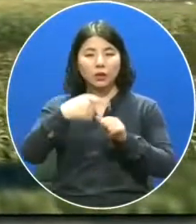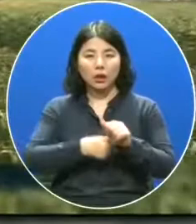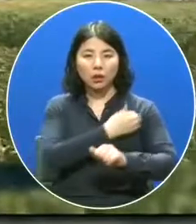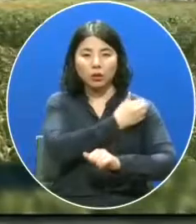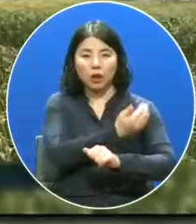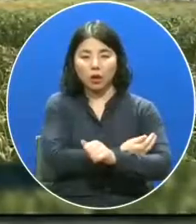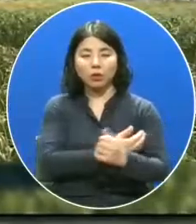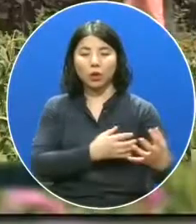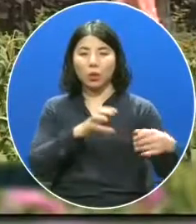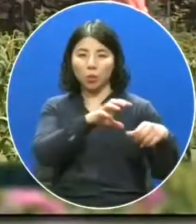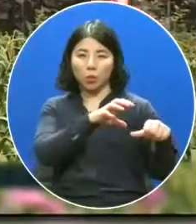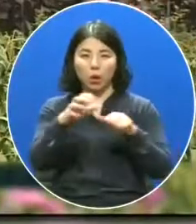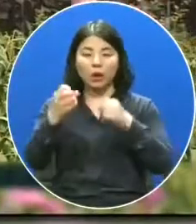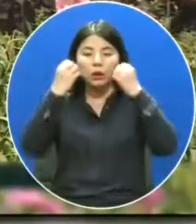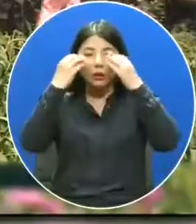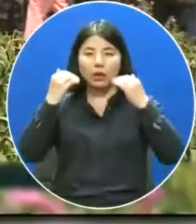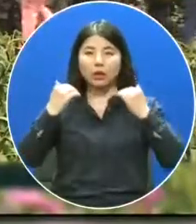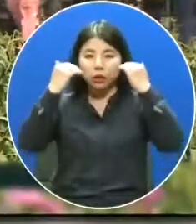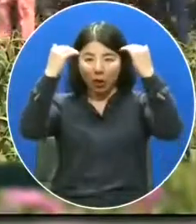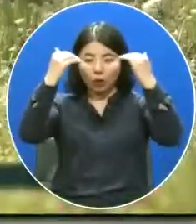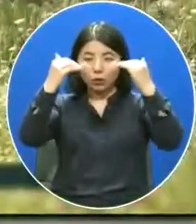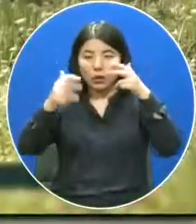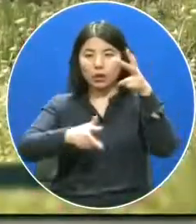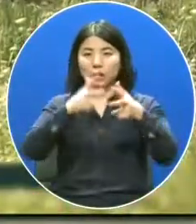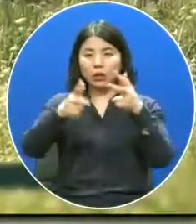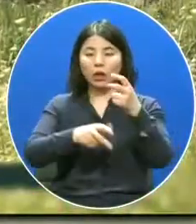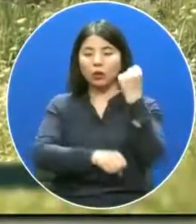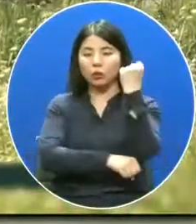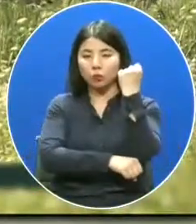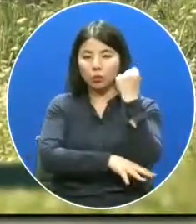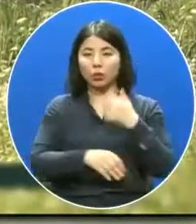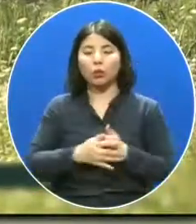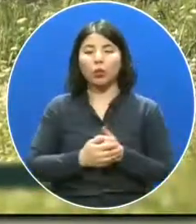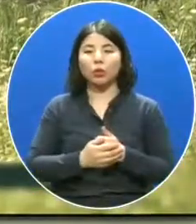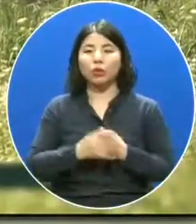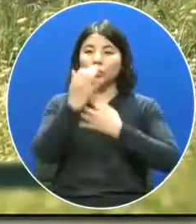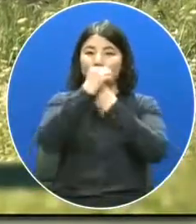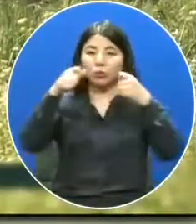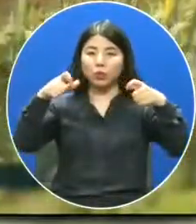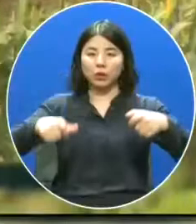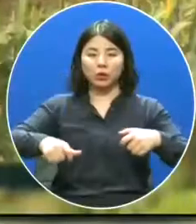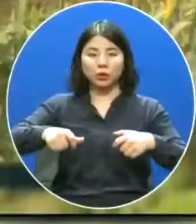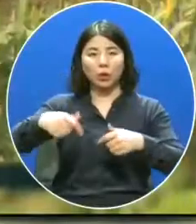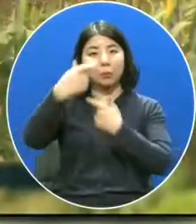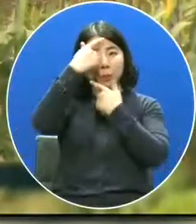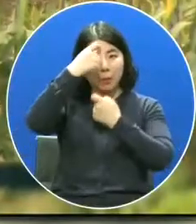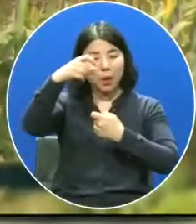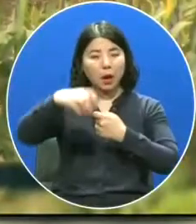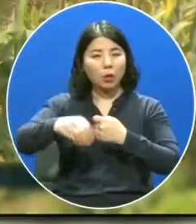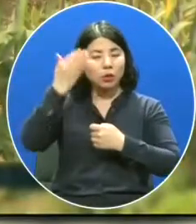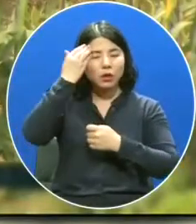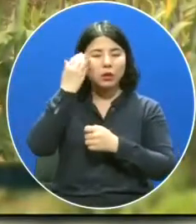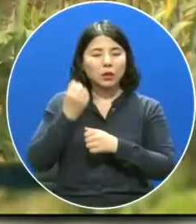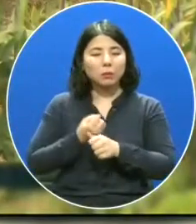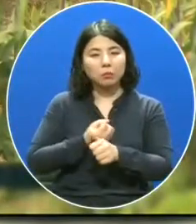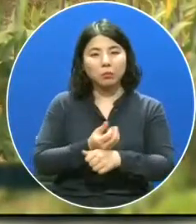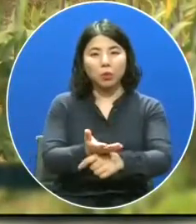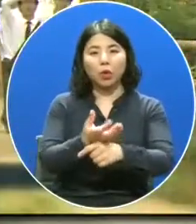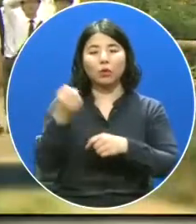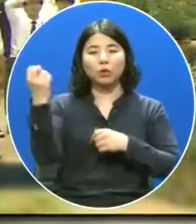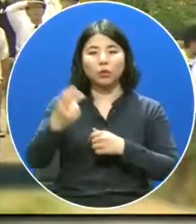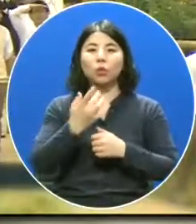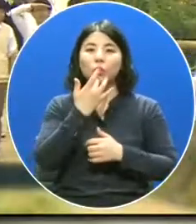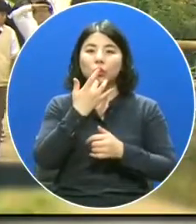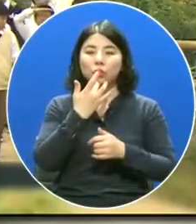한국의 자연에너지 자원을 활용한 신성장 동력 산업의 고조로 충북 지역이 최적이라는 인식을 제고하고